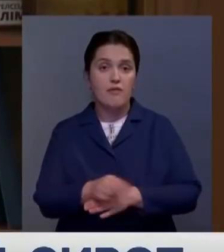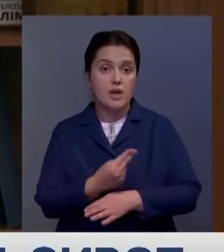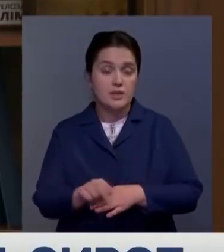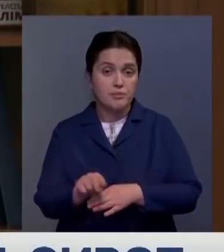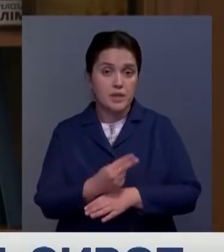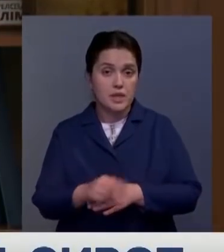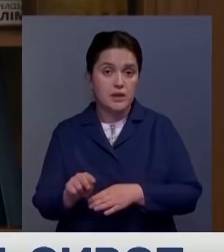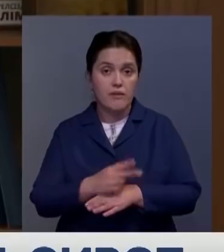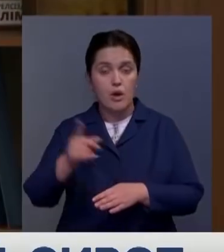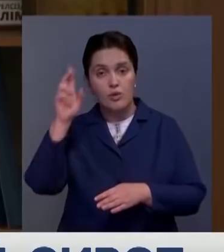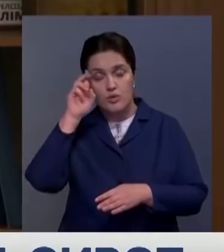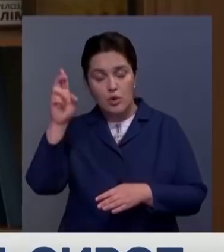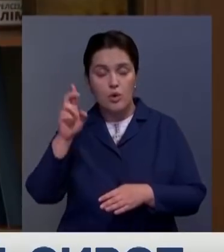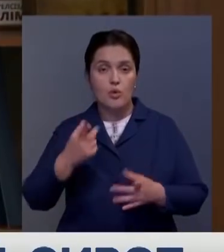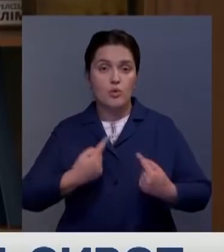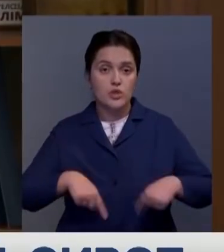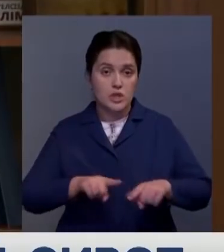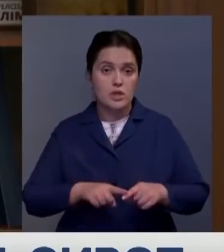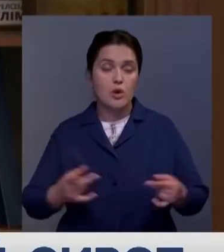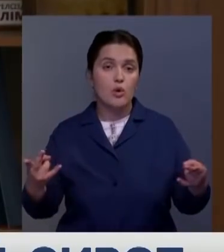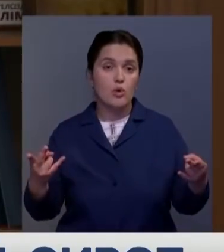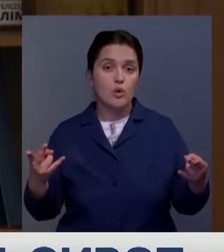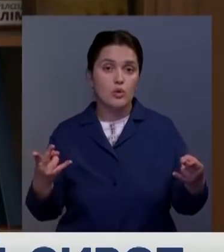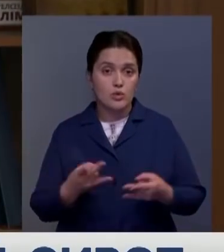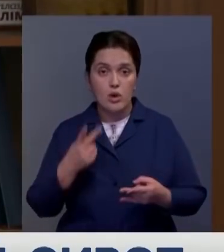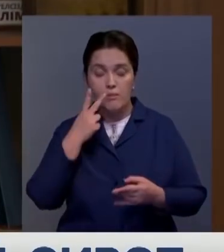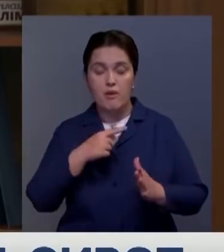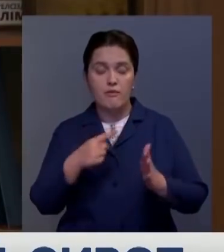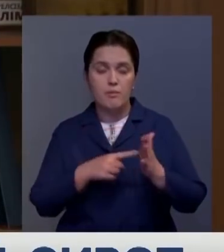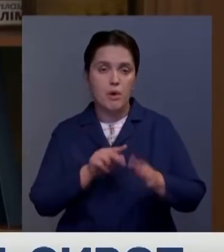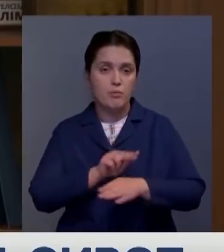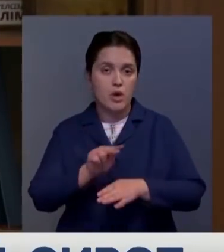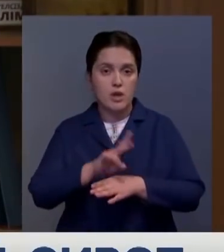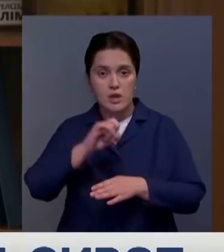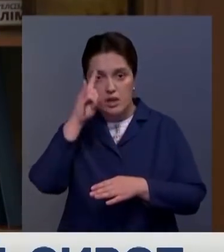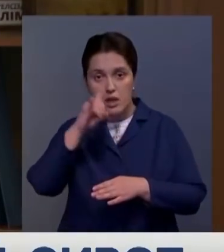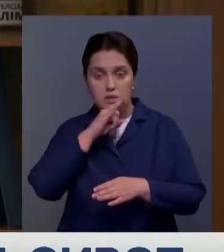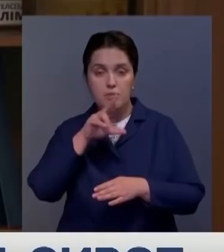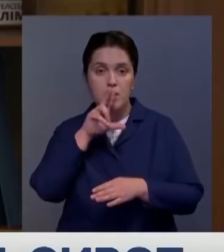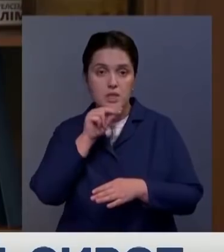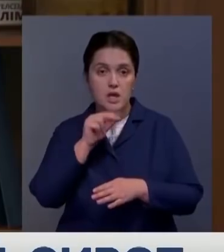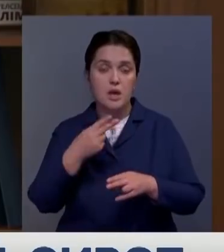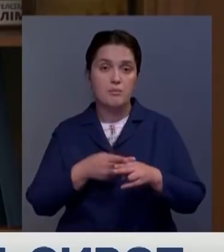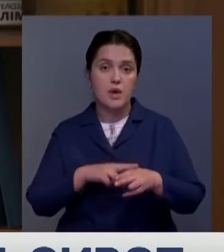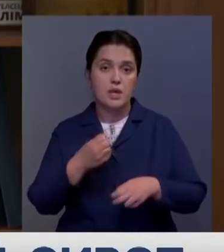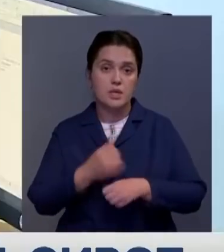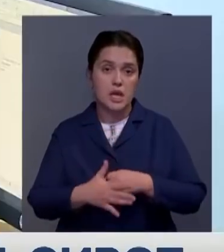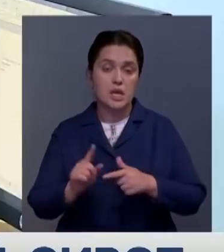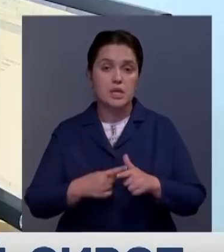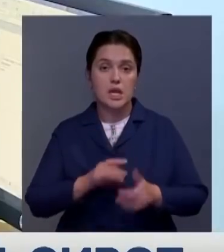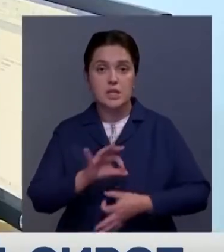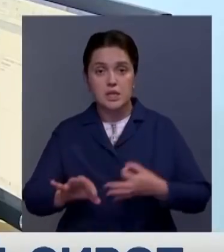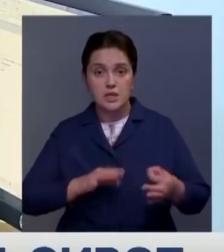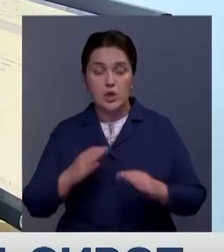как это государственное учреждение, нужно рассмотреть вопрос обучения на казахском языке, будь то центр или детский дом.